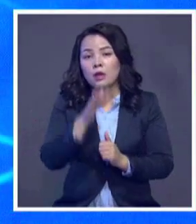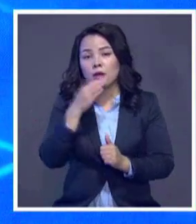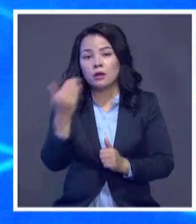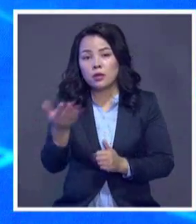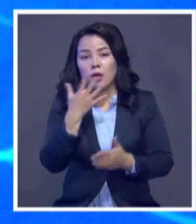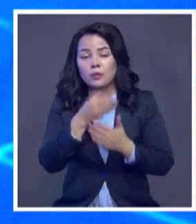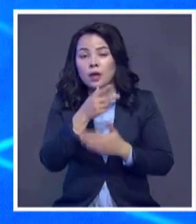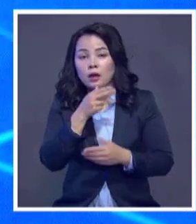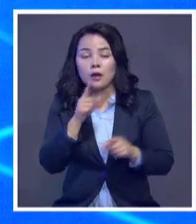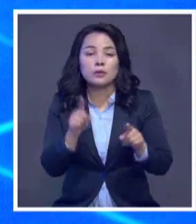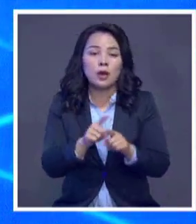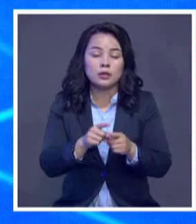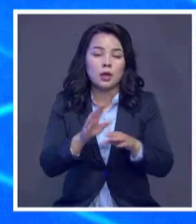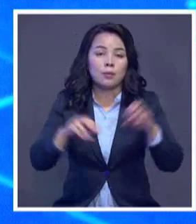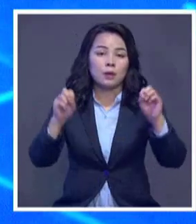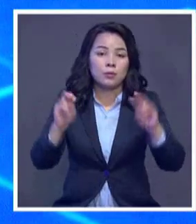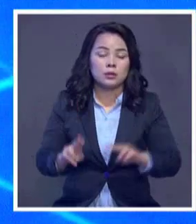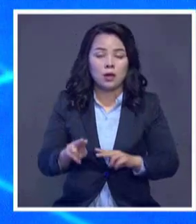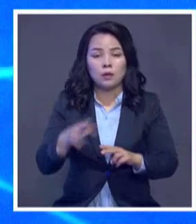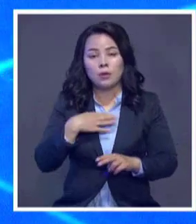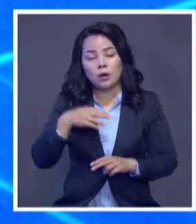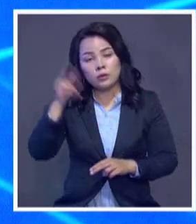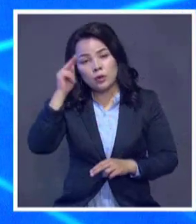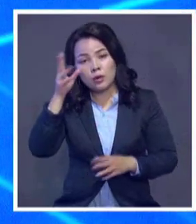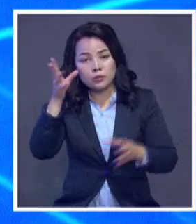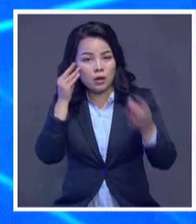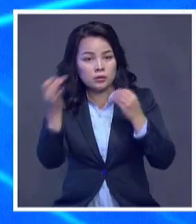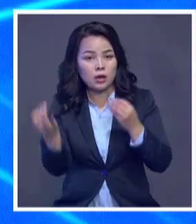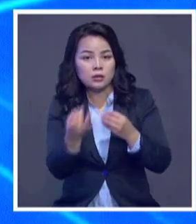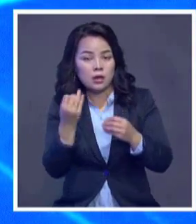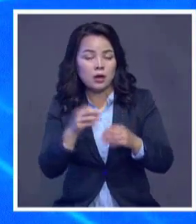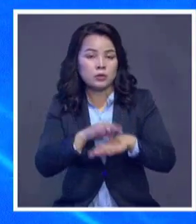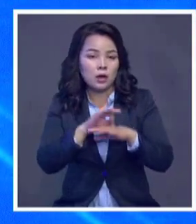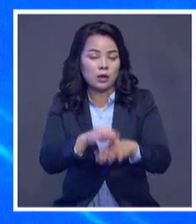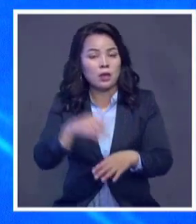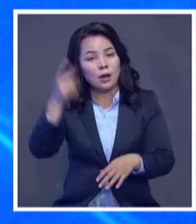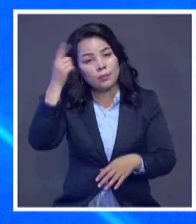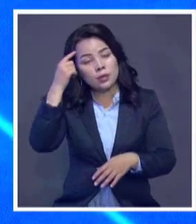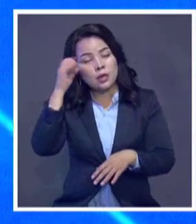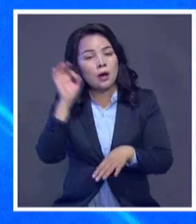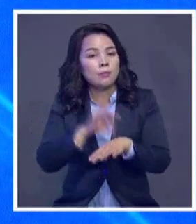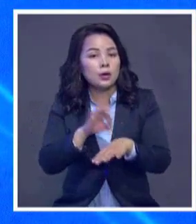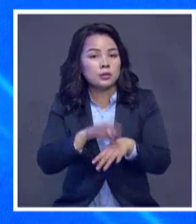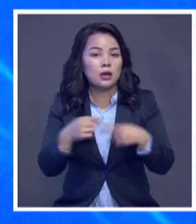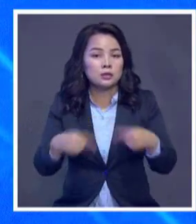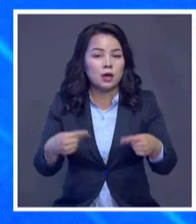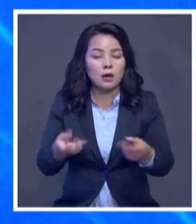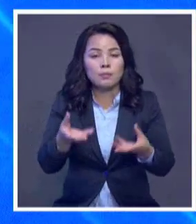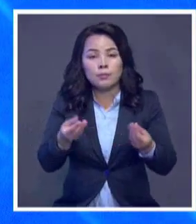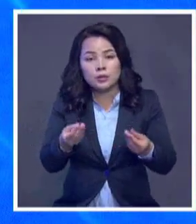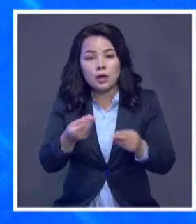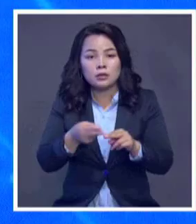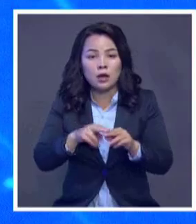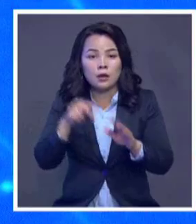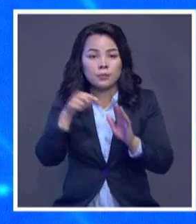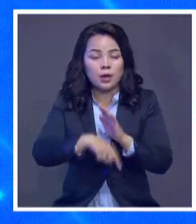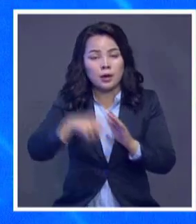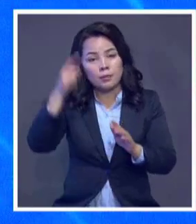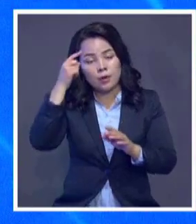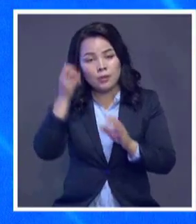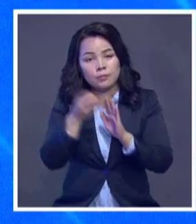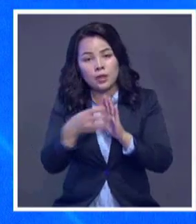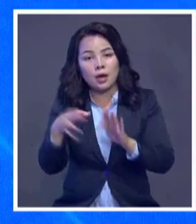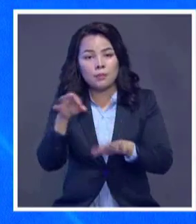мамандарымен тәжірибе алмасу курстарынан өтіп жатыр. Ал кореялық дәрігерлер мидың жұмсақ тіндерінде пайда болған жарақаттар мен ми